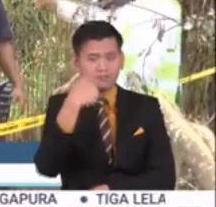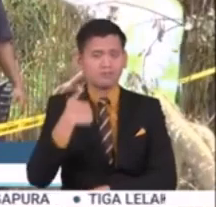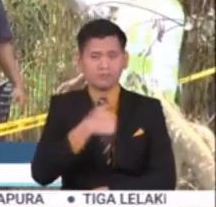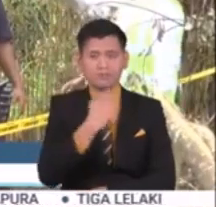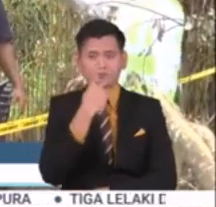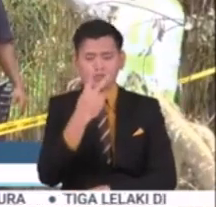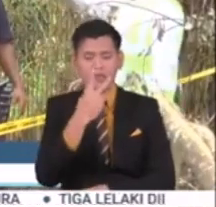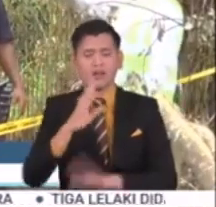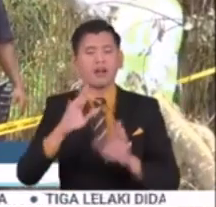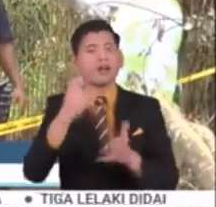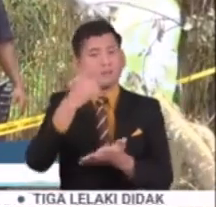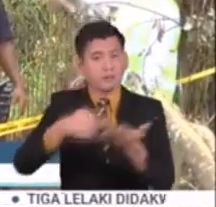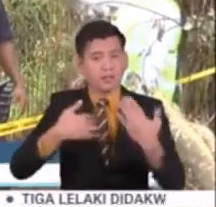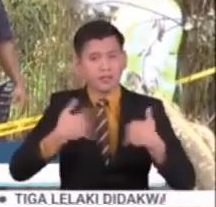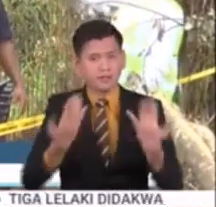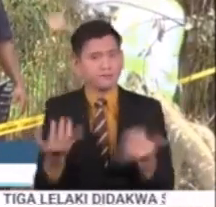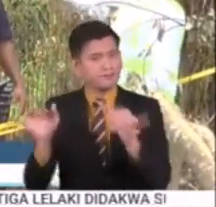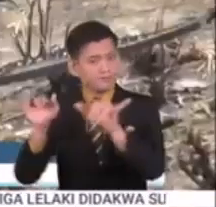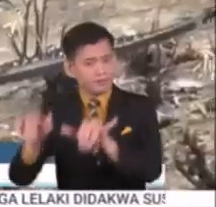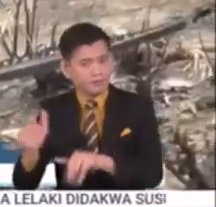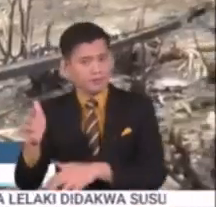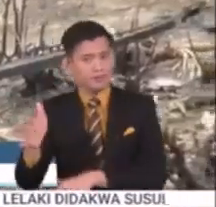mengikuti kuburan